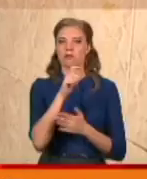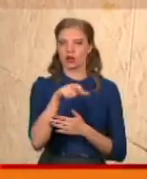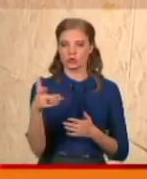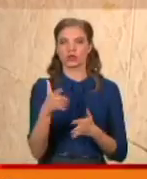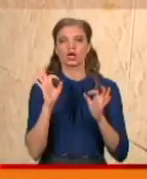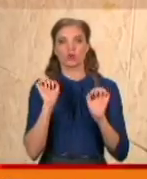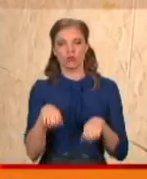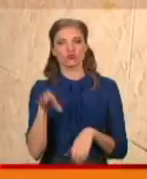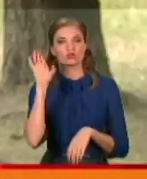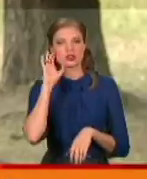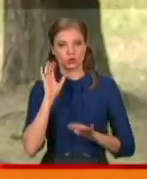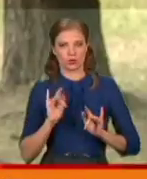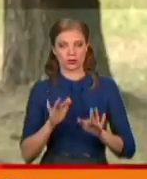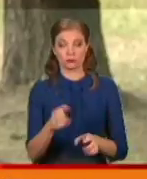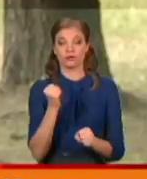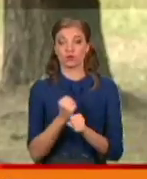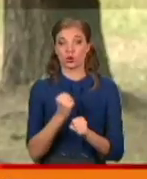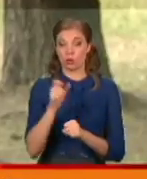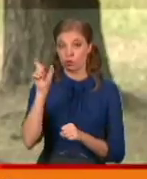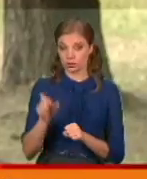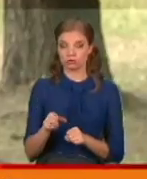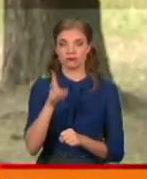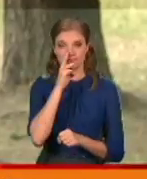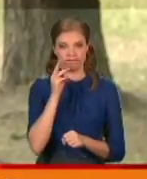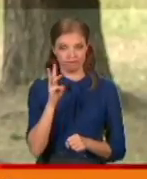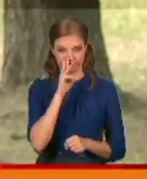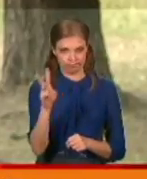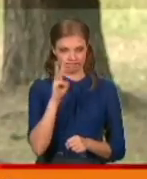можуть заслухати справу. Робота присяжного – робота оплачувана.